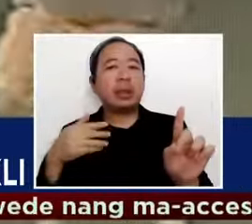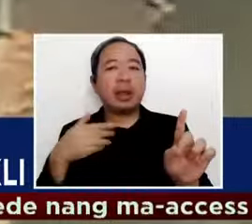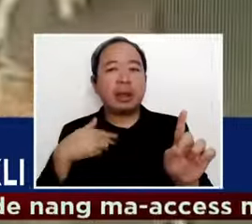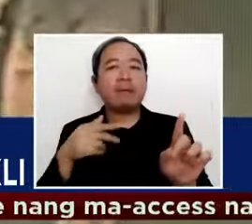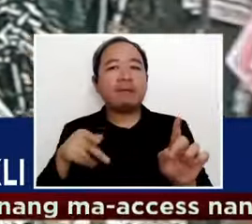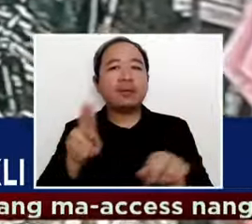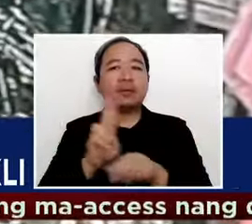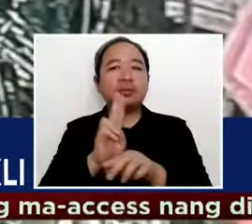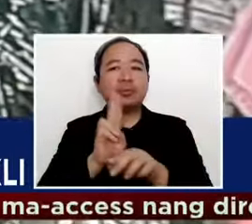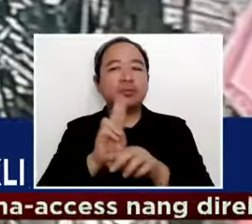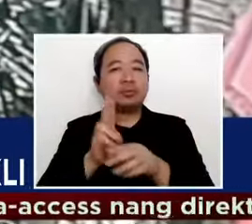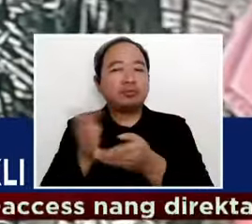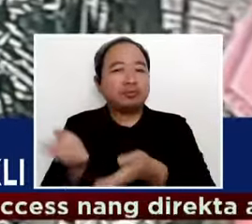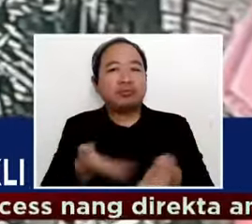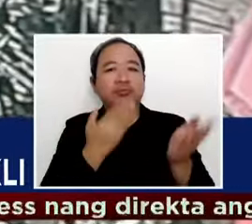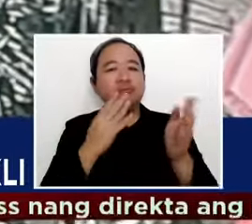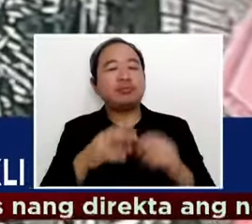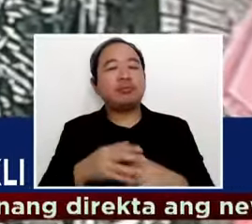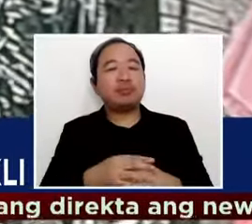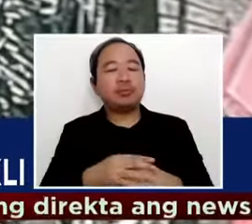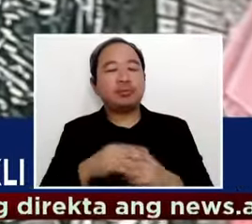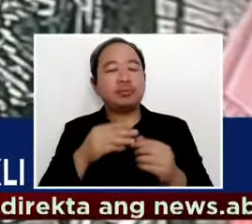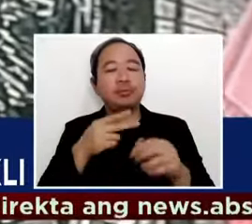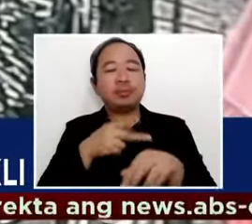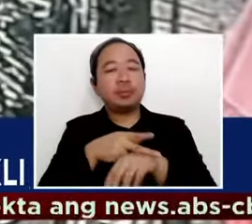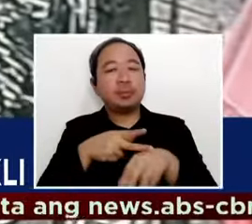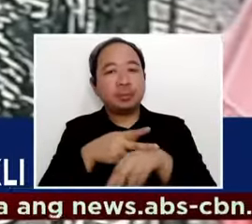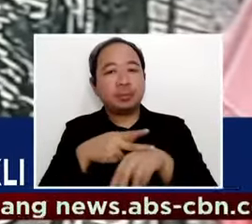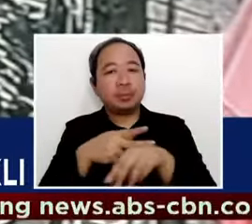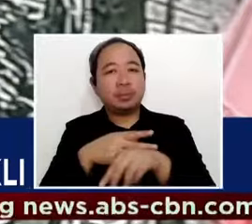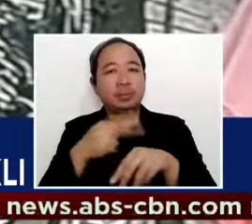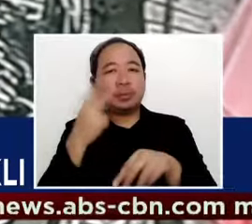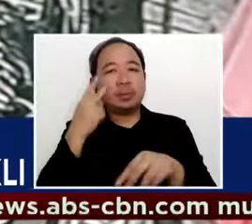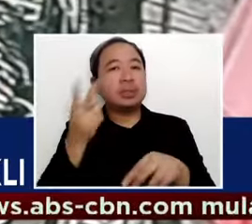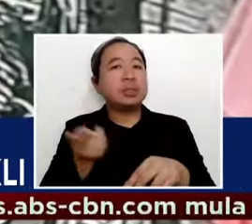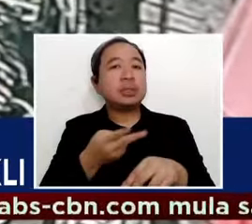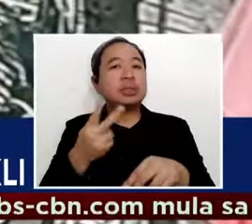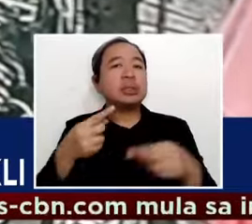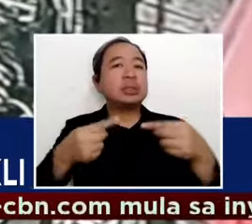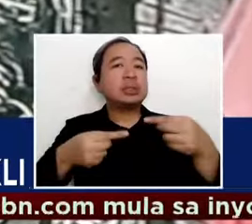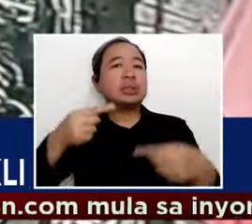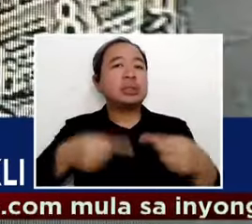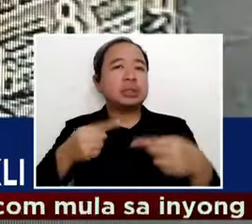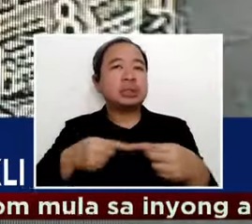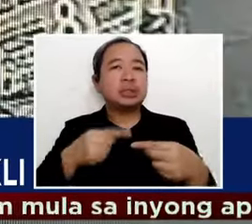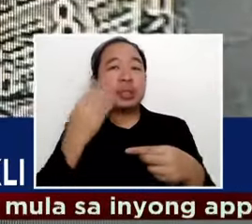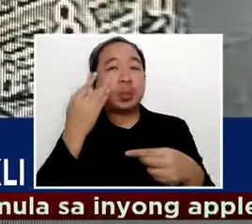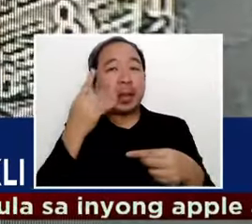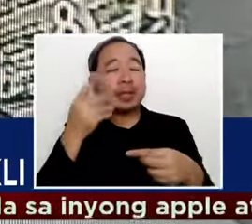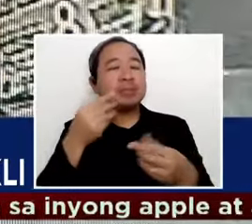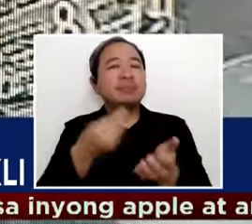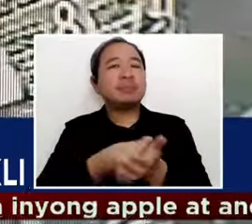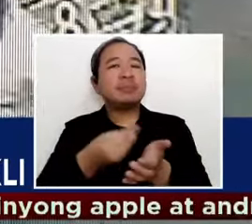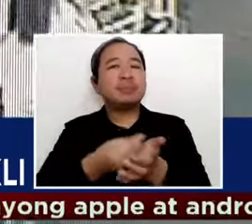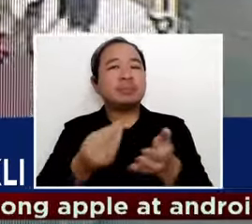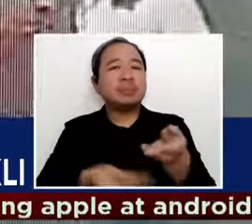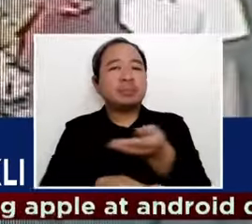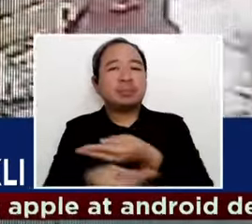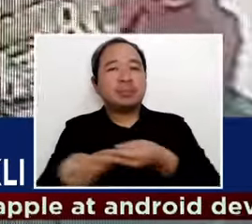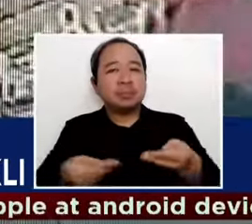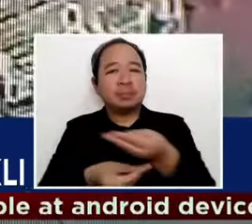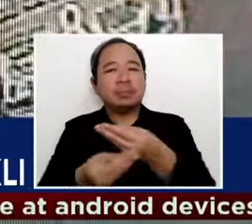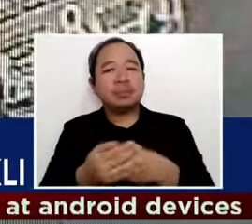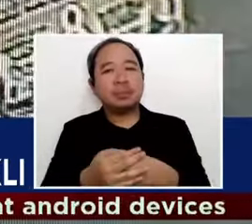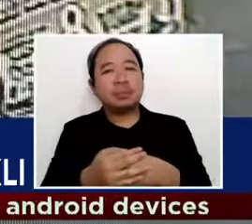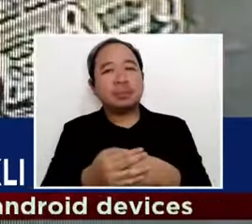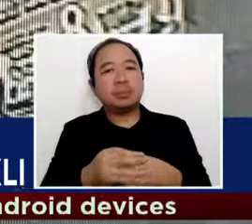patalim. Sa investigasyon ng pulisya, away umano sa sukli ang dahilan ng pananaksak. Napag-alaman din na magkakilala